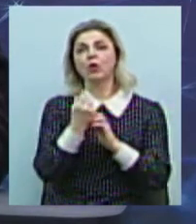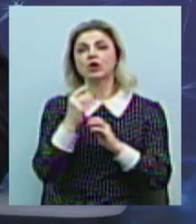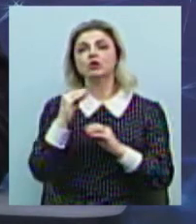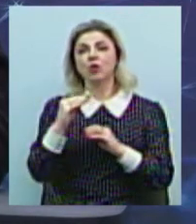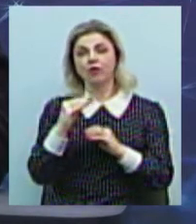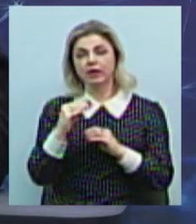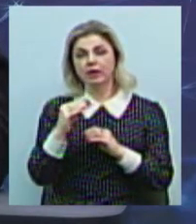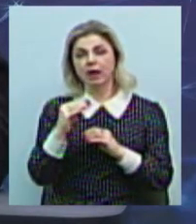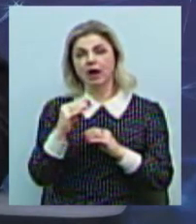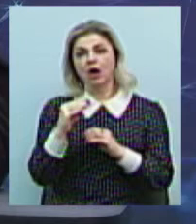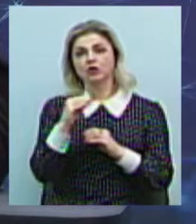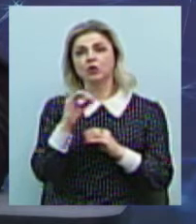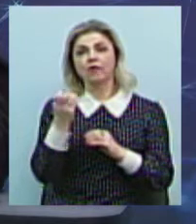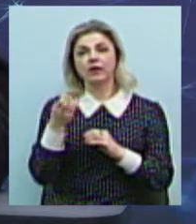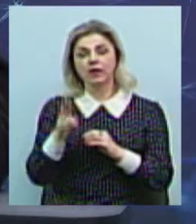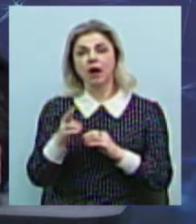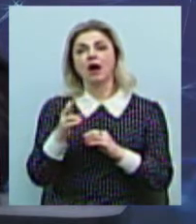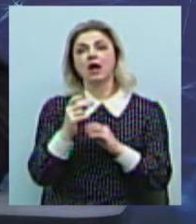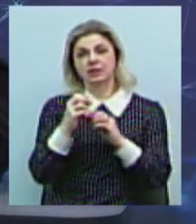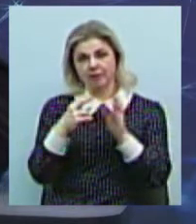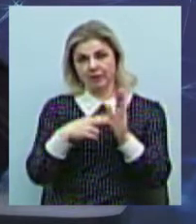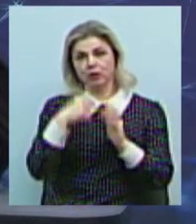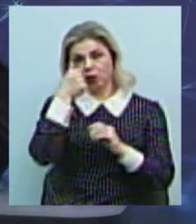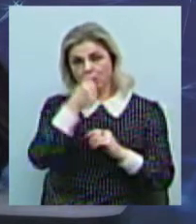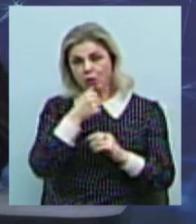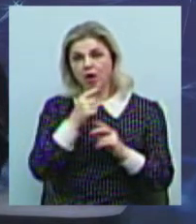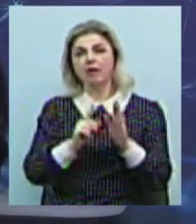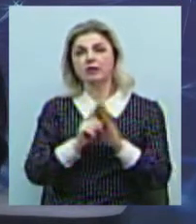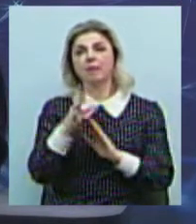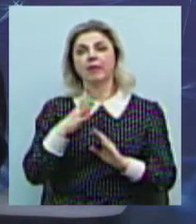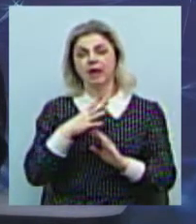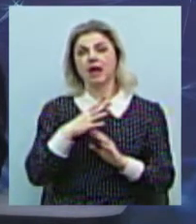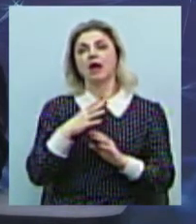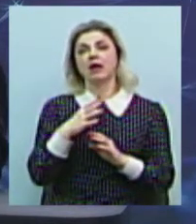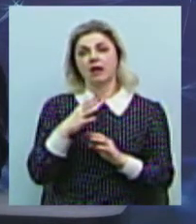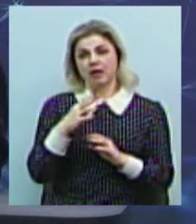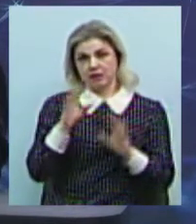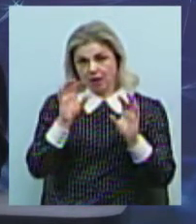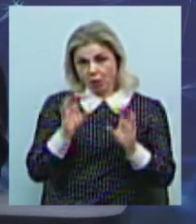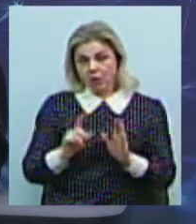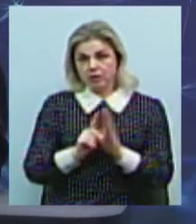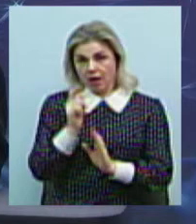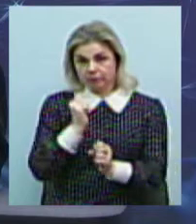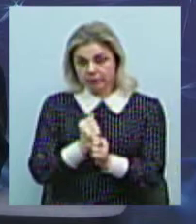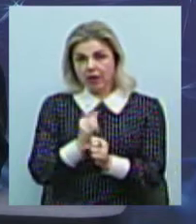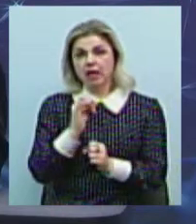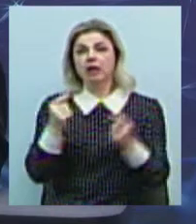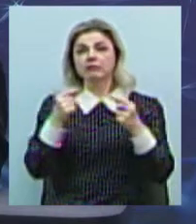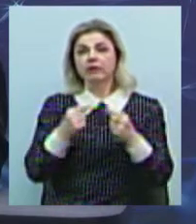року. З 11 жовтня 2017 року набрав чинності закон 2748. І відповідно до цього